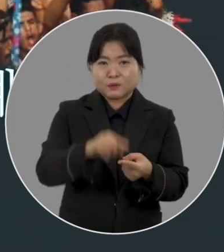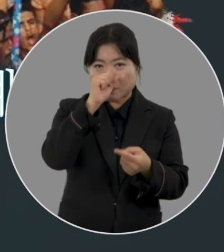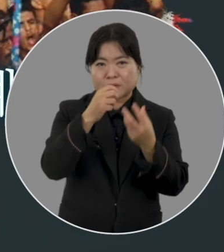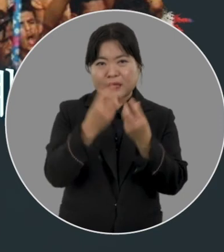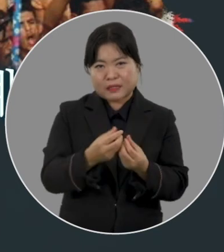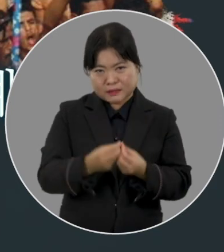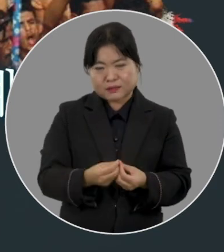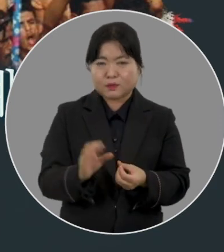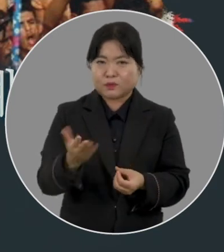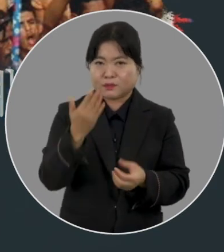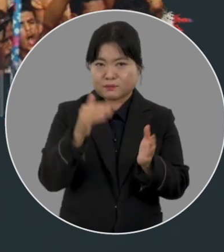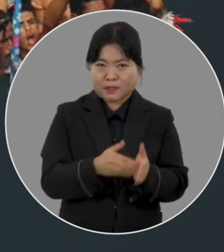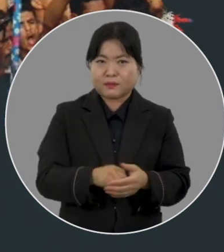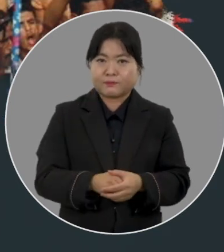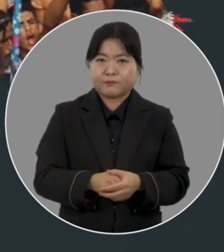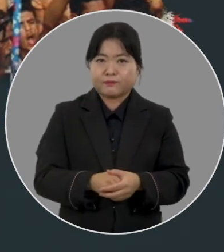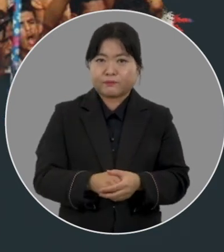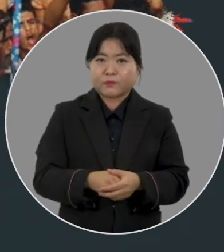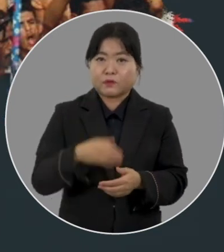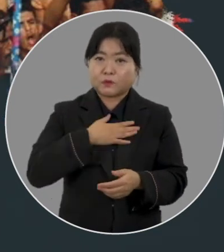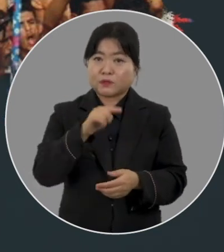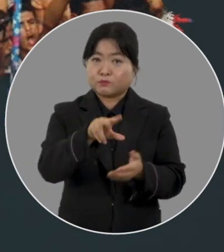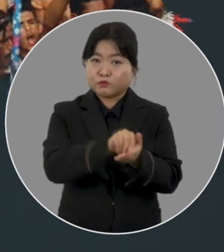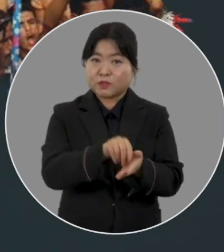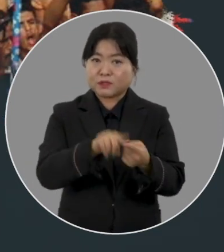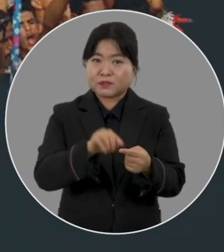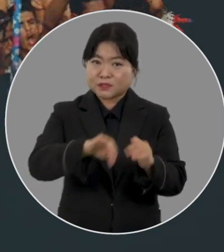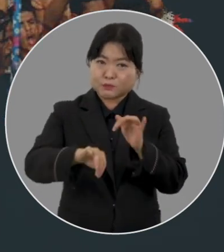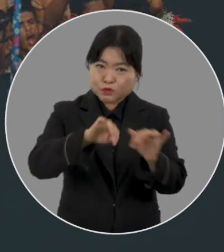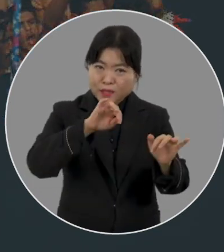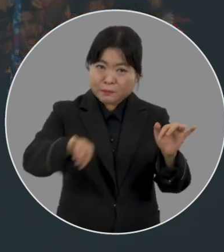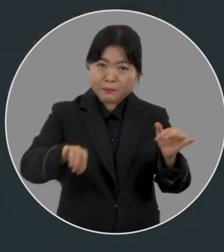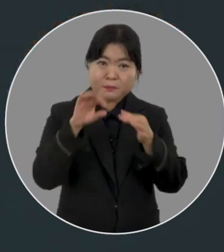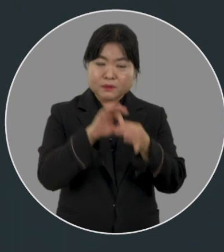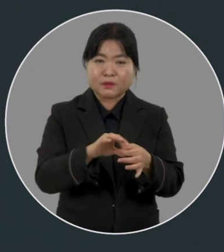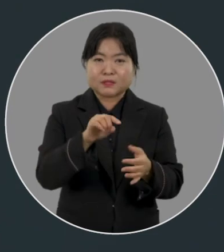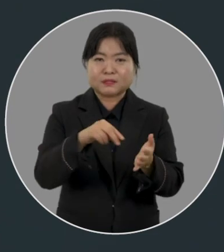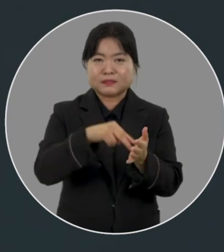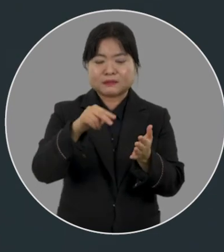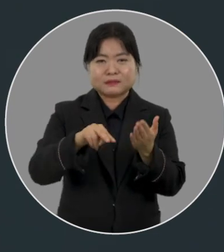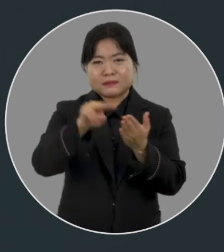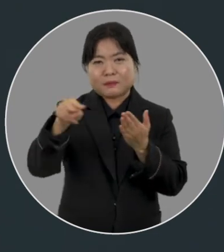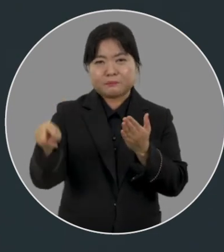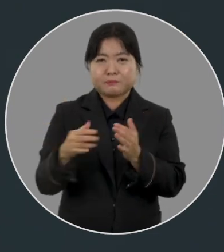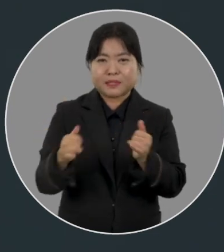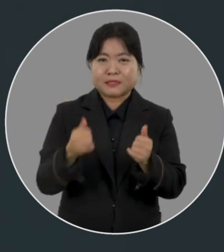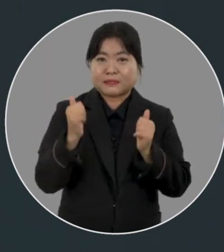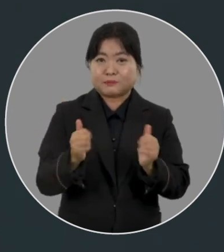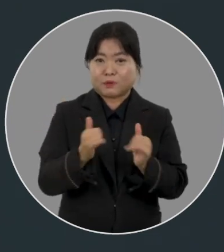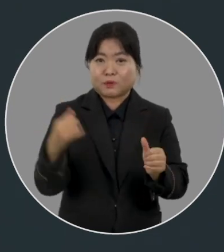본보기와 계기가 됐습니다. 저도 그 문제에 깊숙이 개입하면서 그 난민